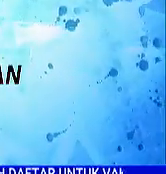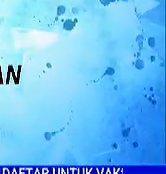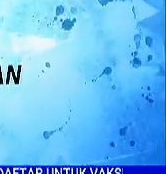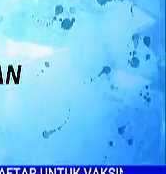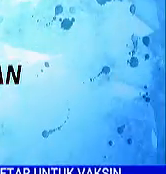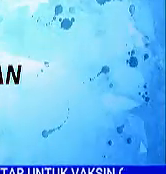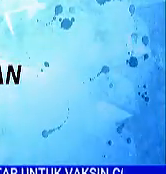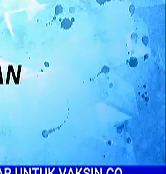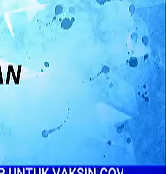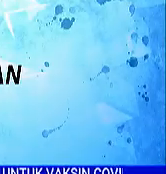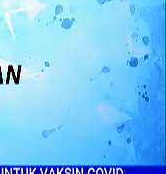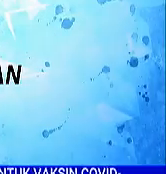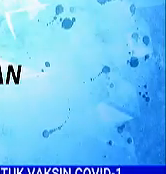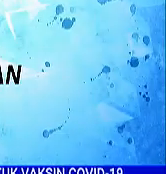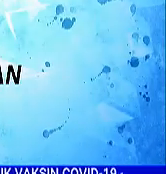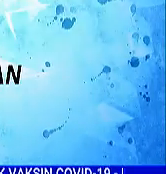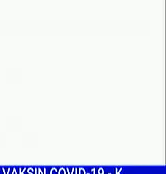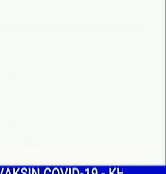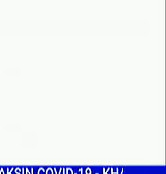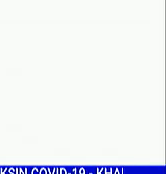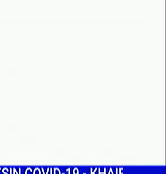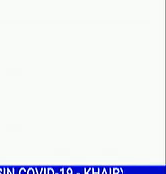secara penstriman langsung di RTM Click.